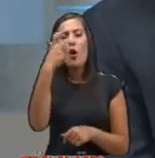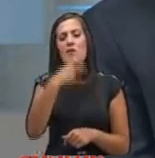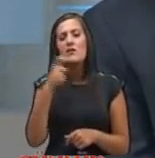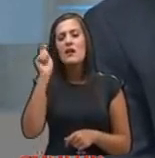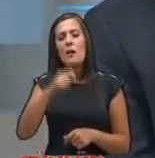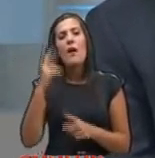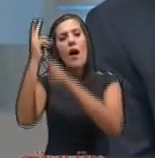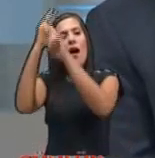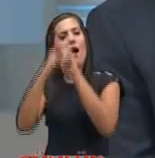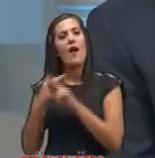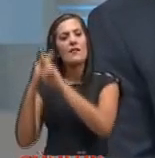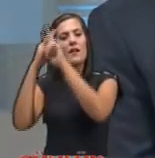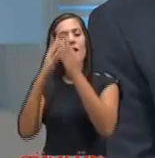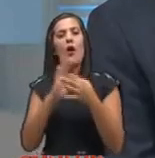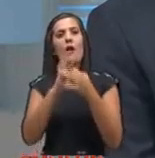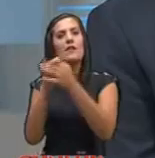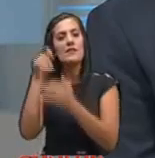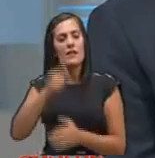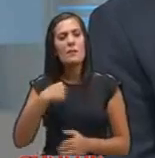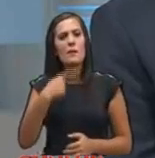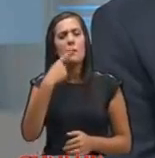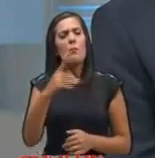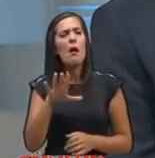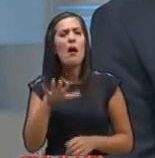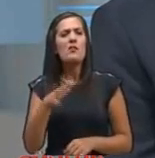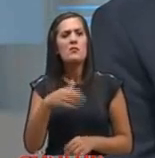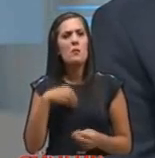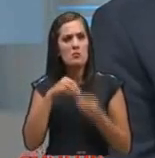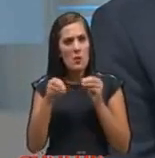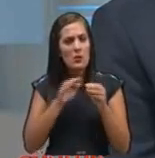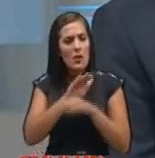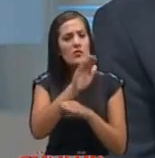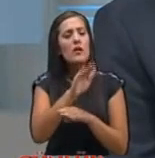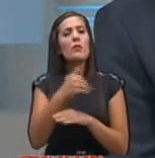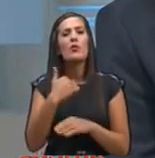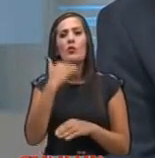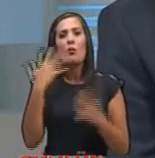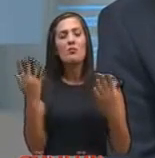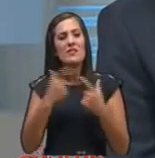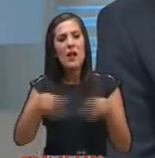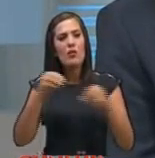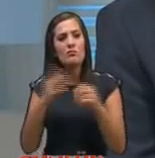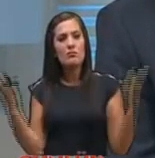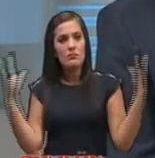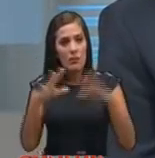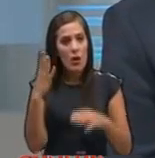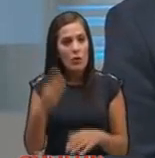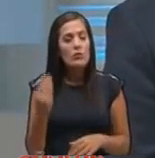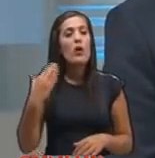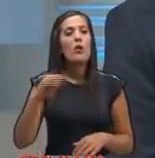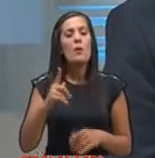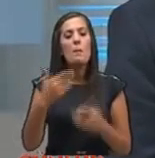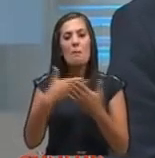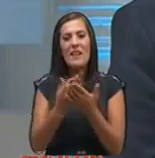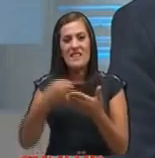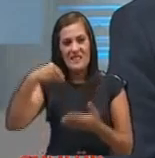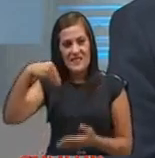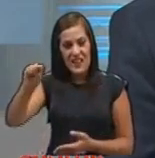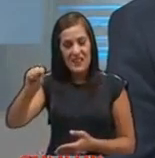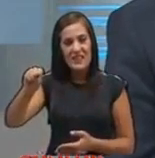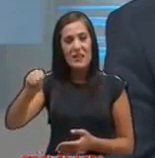hayalini organize ederken dedim ki acaba sorun yaşar mıyız doldurmakta? Biletler satışa